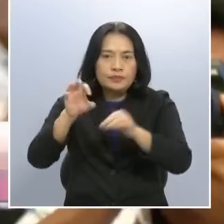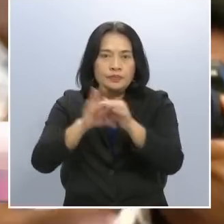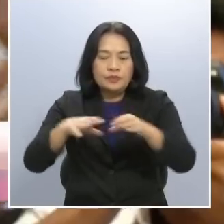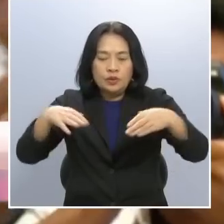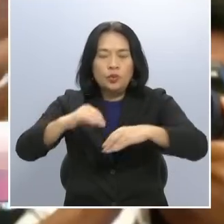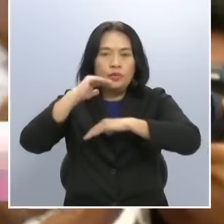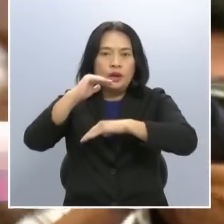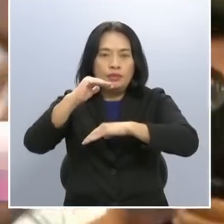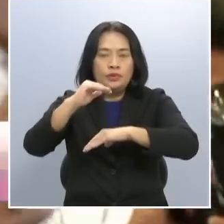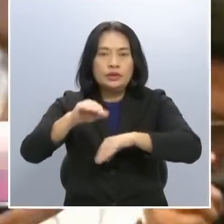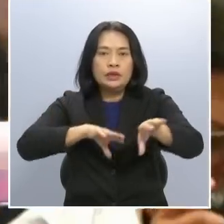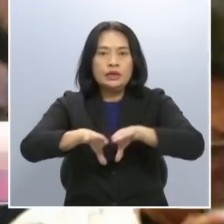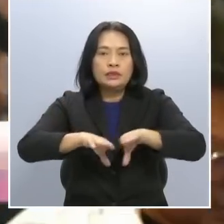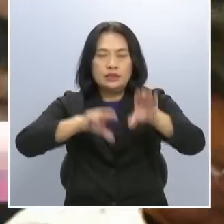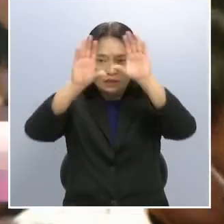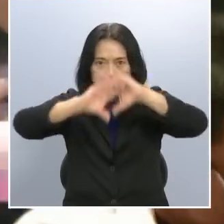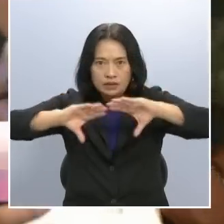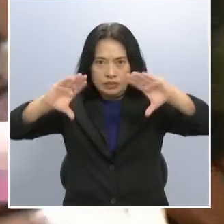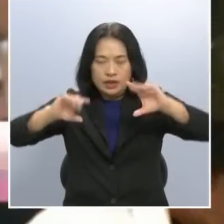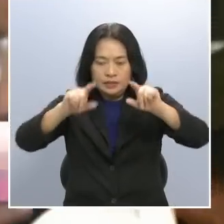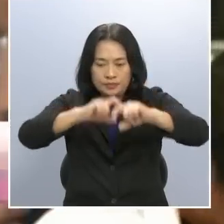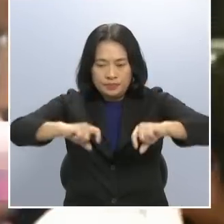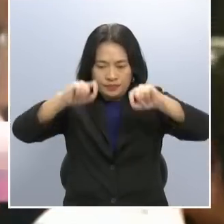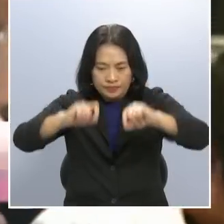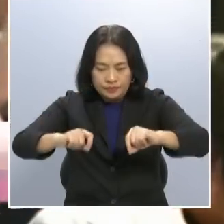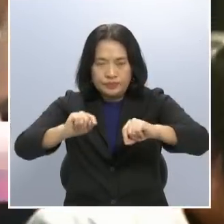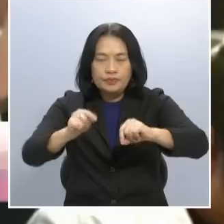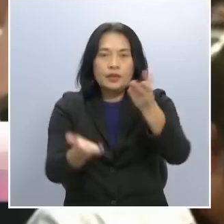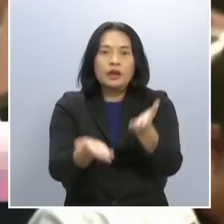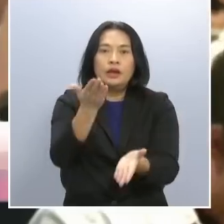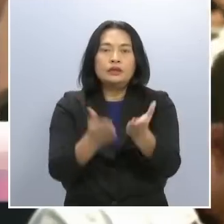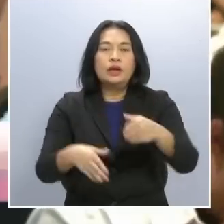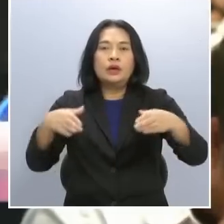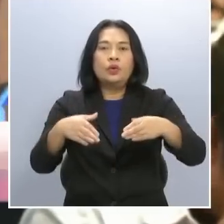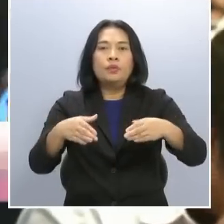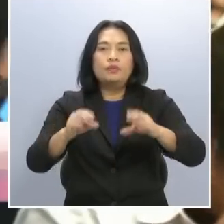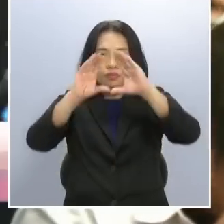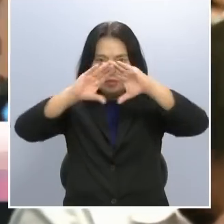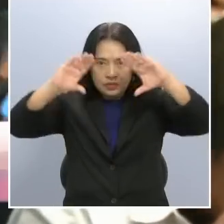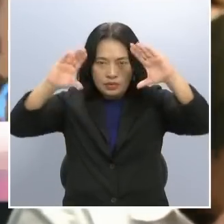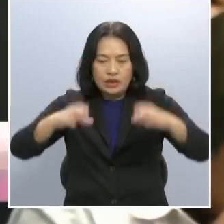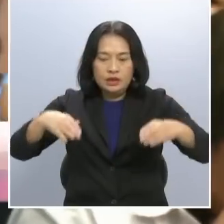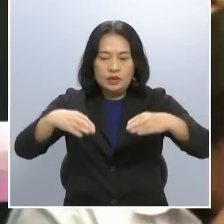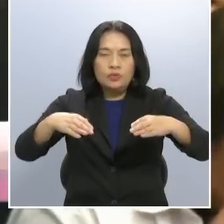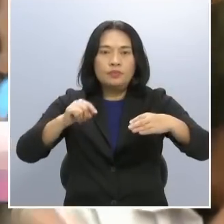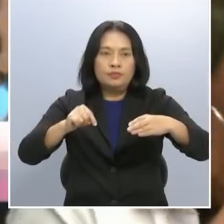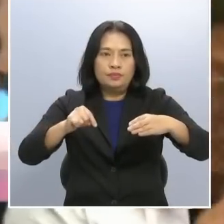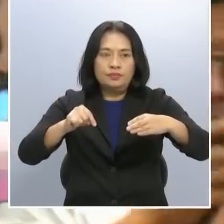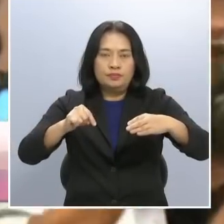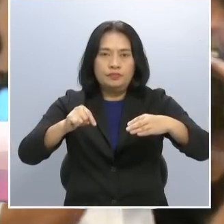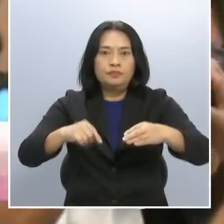าลท่านจะเซ็น MOU แล้วบอกว่าไม่ว่าจะเป็นฝ่ายค้านหรือเป็นฝ่ายรัฐบาลทั้งสองท่านทั้งสองพรรคจะ